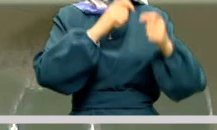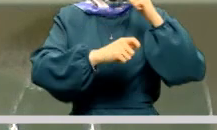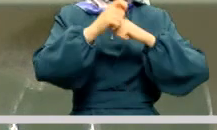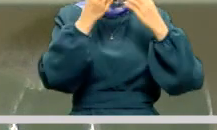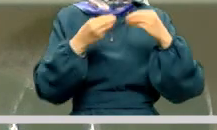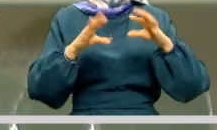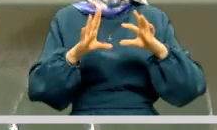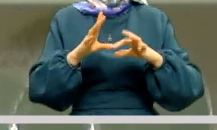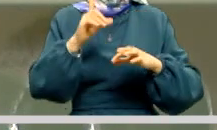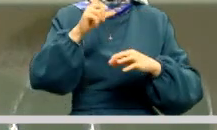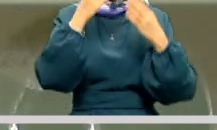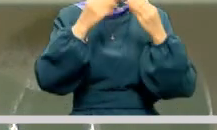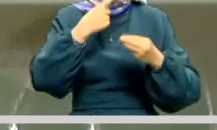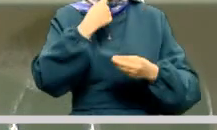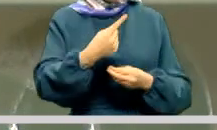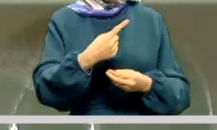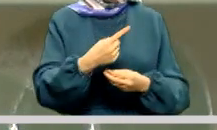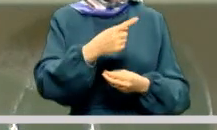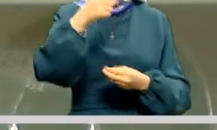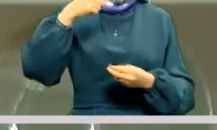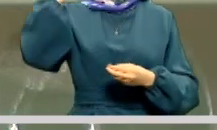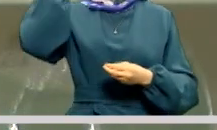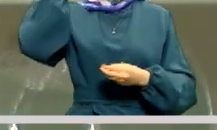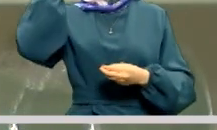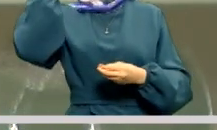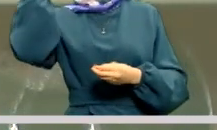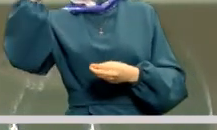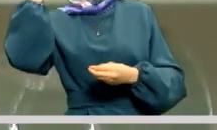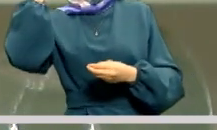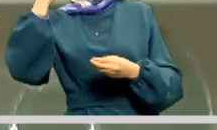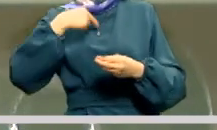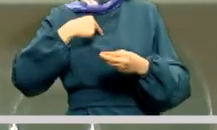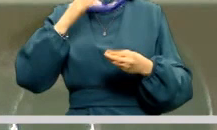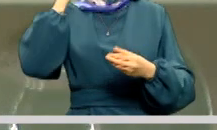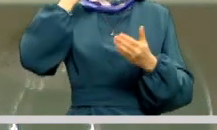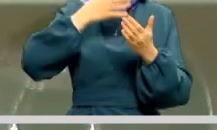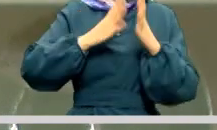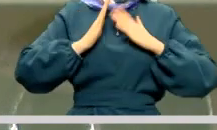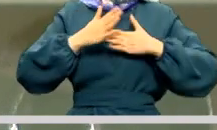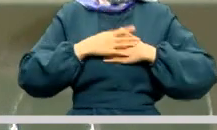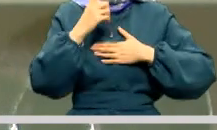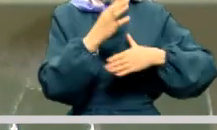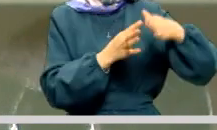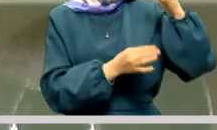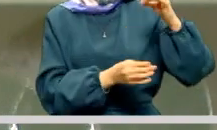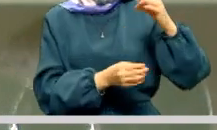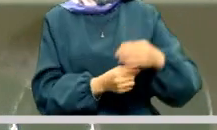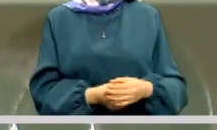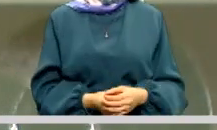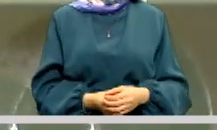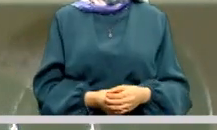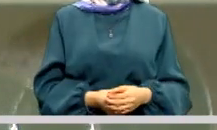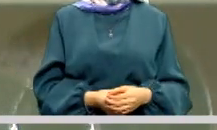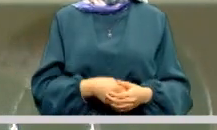İşte tam bu söylediğiniz gibi o zaman sarsılıyorsunuz ya ben 5 vakit namaz kılan biriyim ya da ben mesela İlla namaz anlamında da söylemeyelim mesela